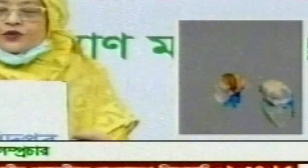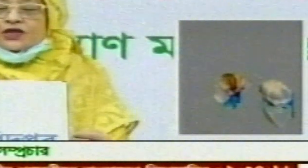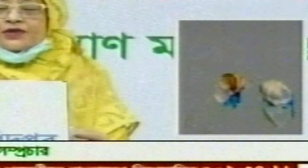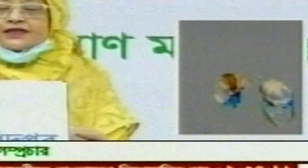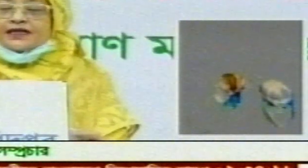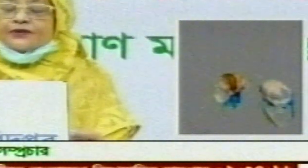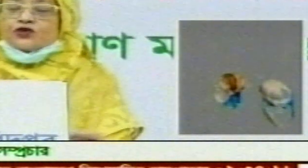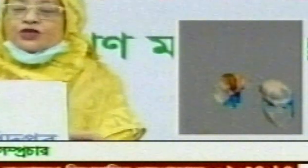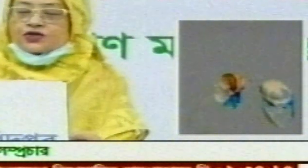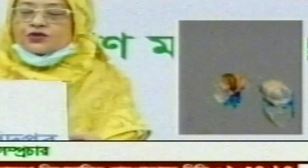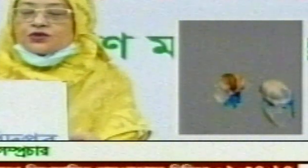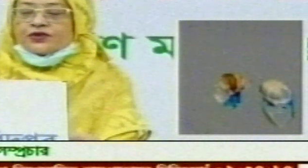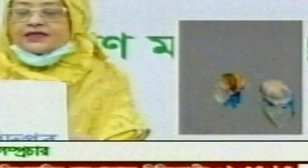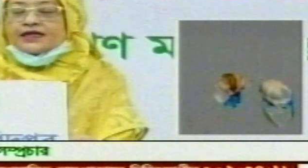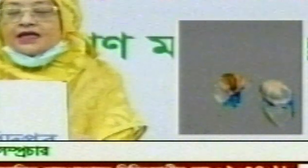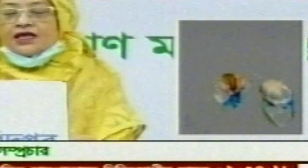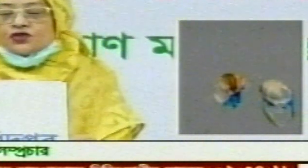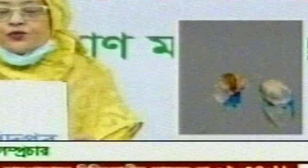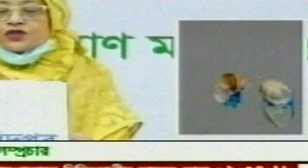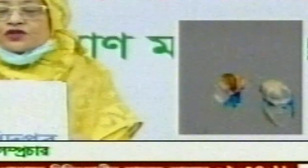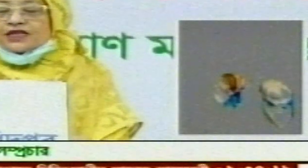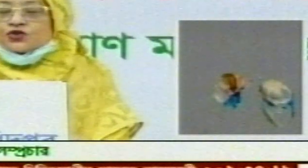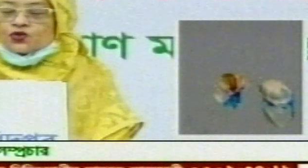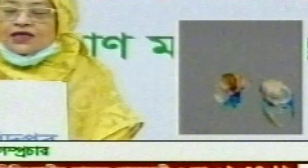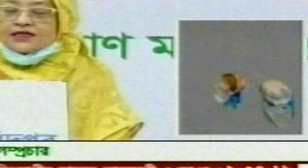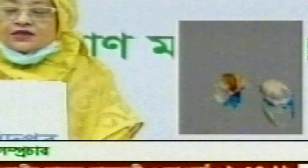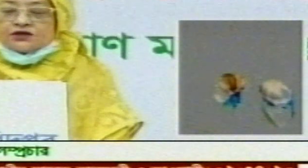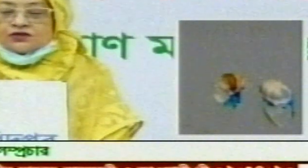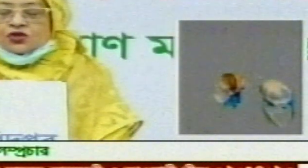পরীক্ষাগারে পরীক্ষা হয়েছে এবং নমুনা সংগ্রহ হয়েছে 24 ঘন্টায়